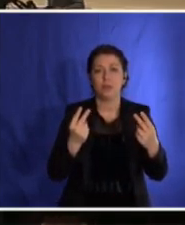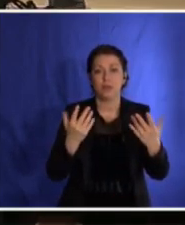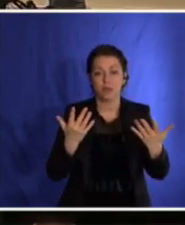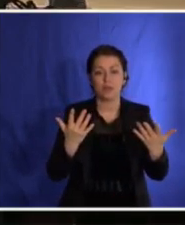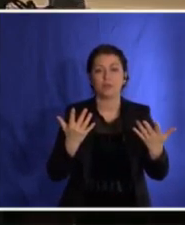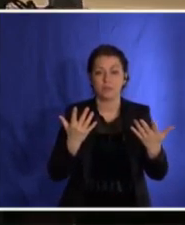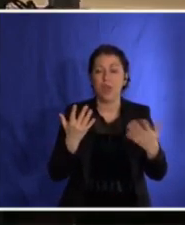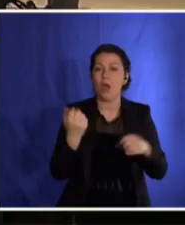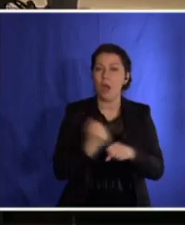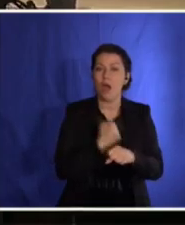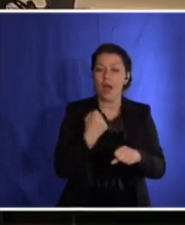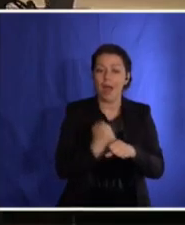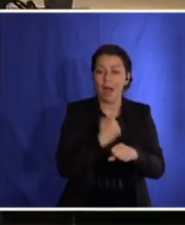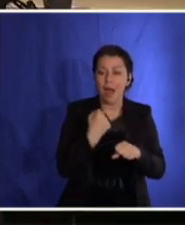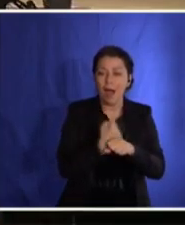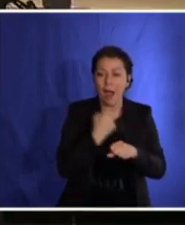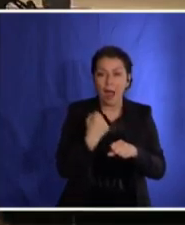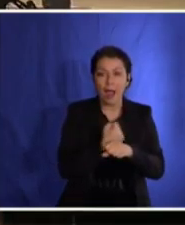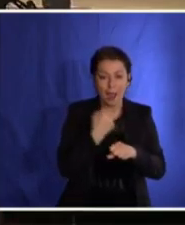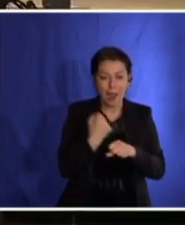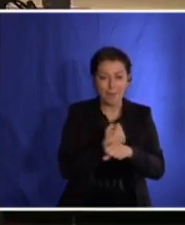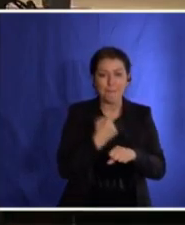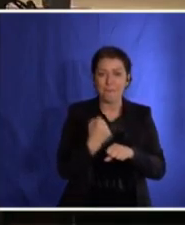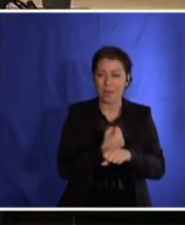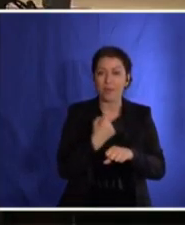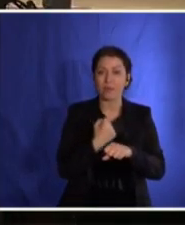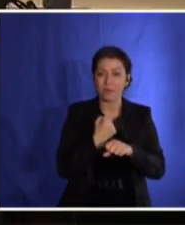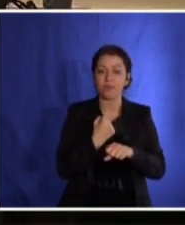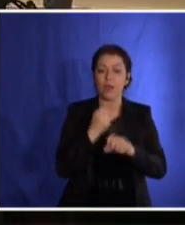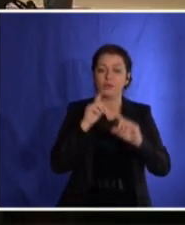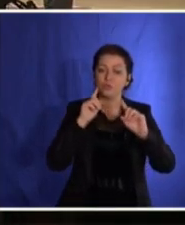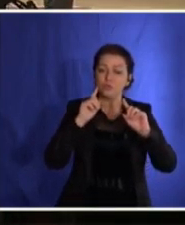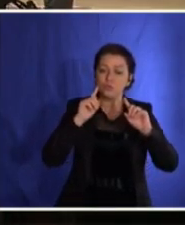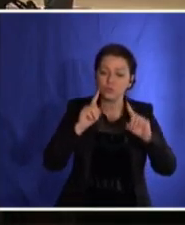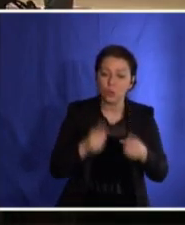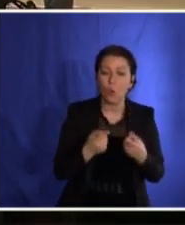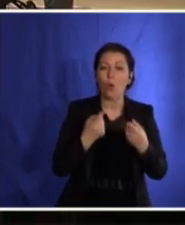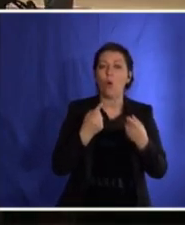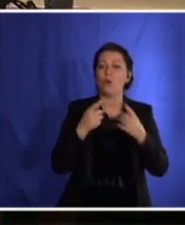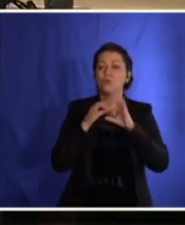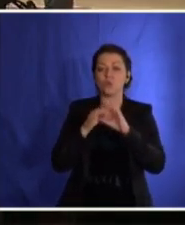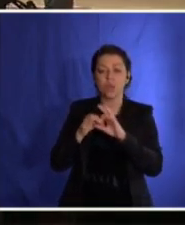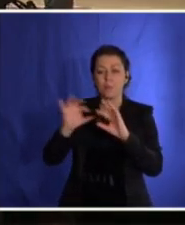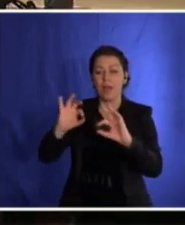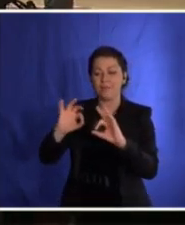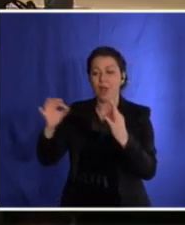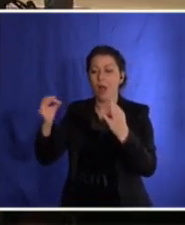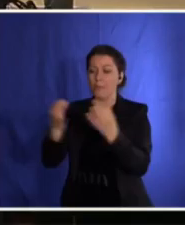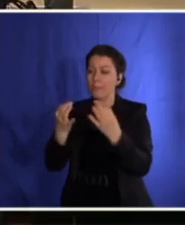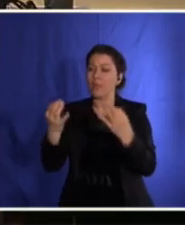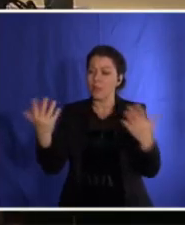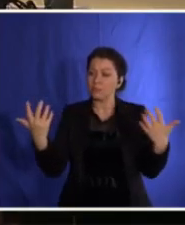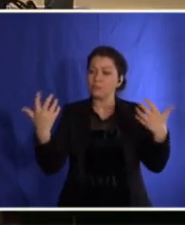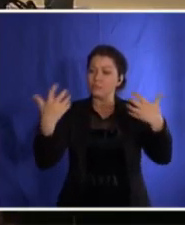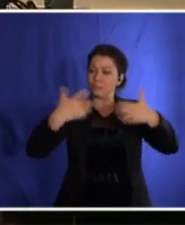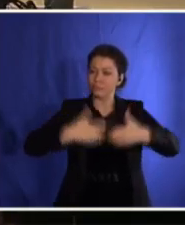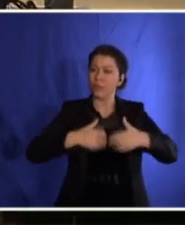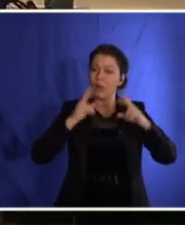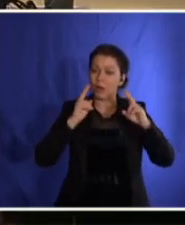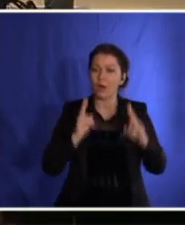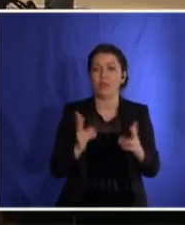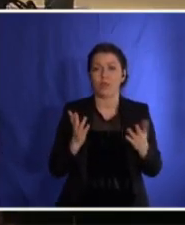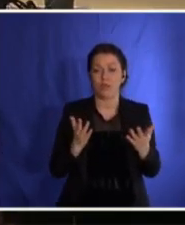die Arbeit wieder so gestalten, dass sie mit der Familie in Akkordanz zu bringen ist.